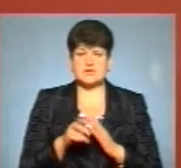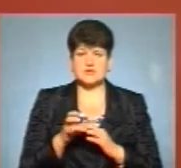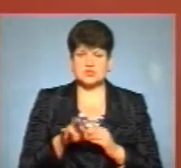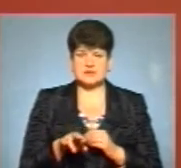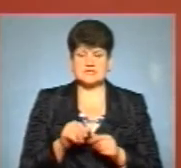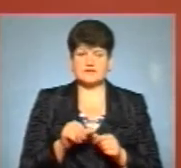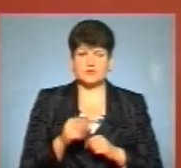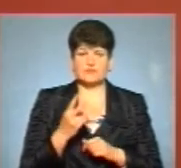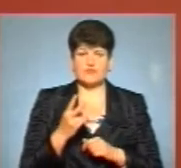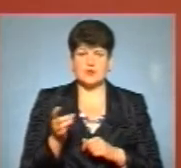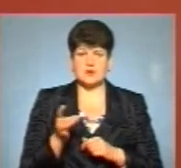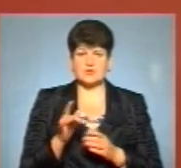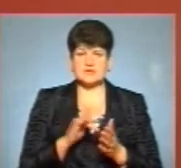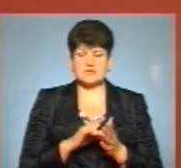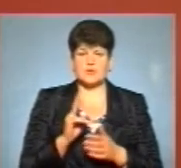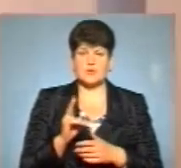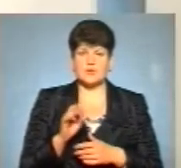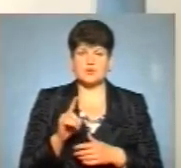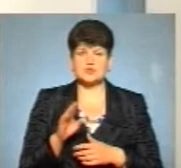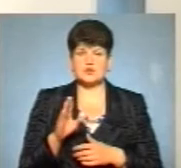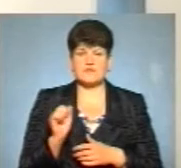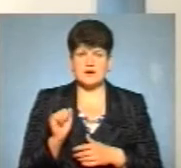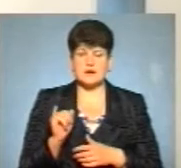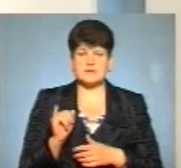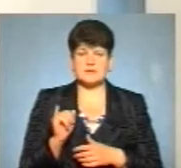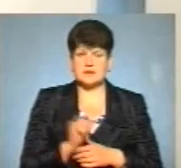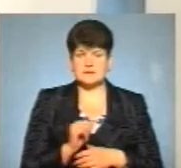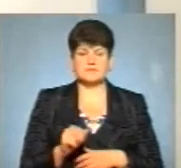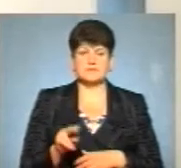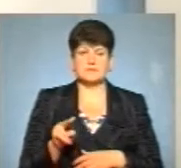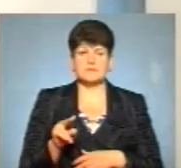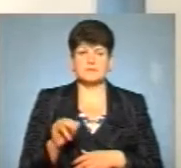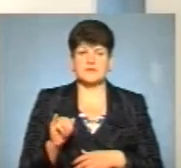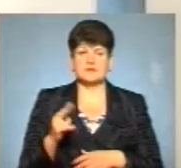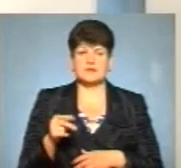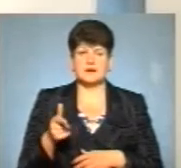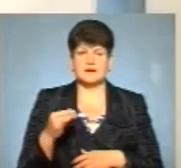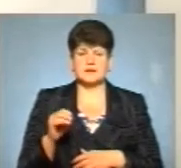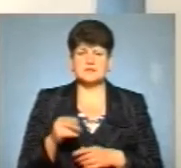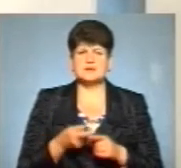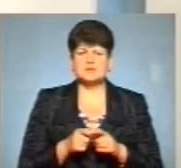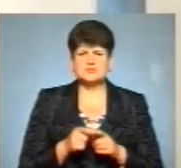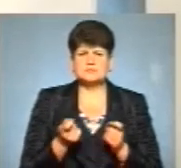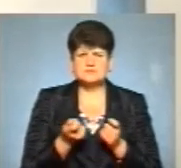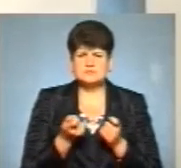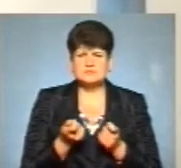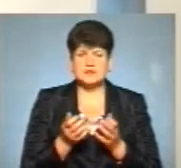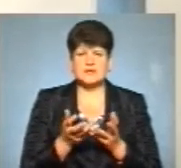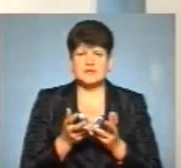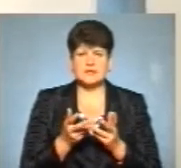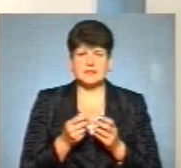2 районних центрів – Козови і Підгайців. Там критично невелика, низька кількість,